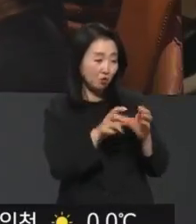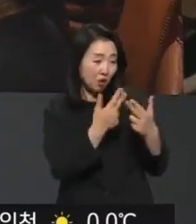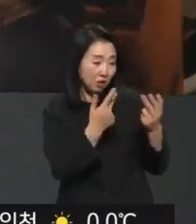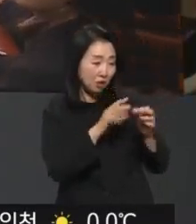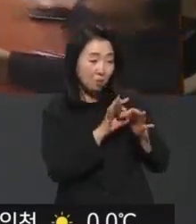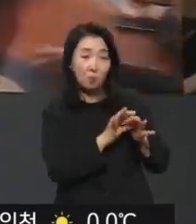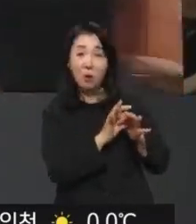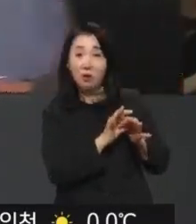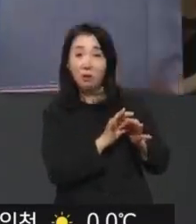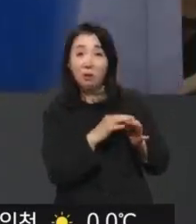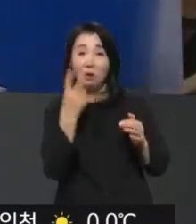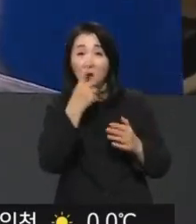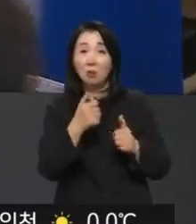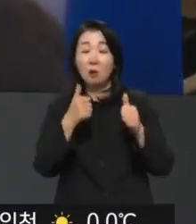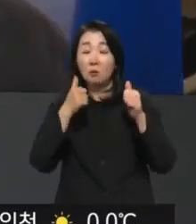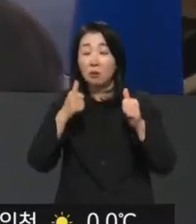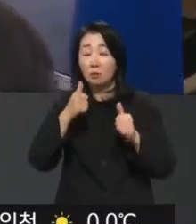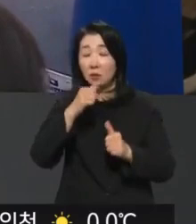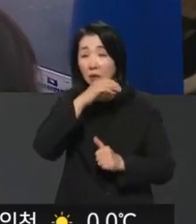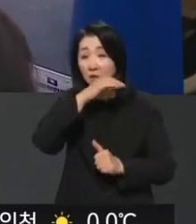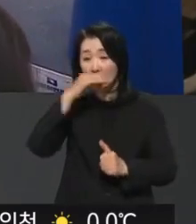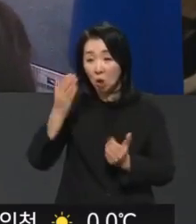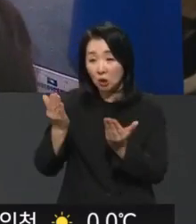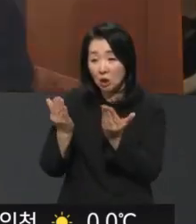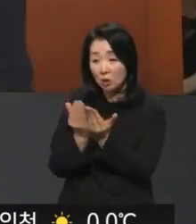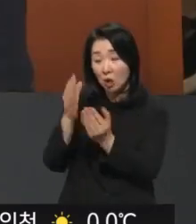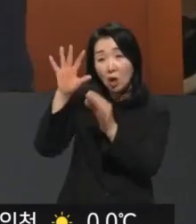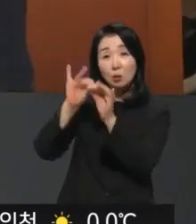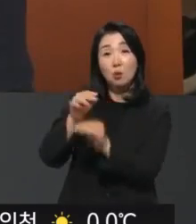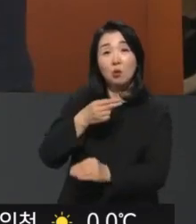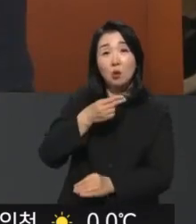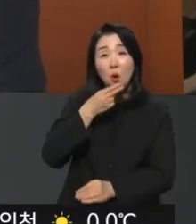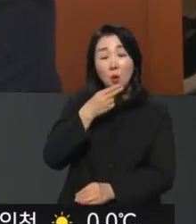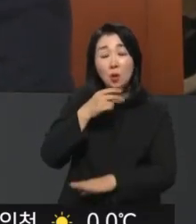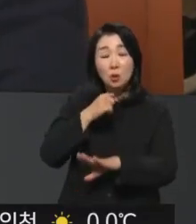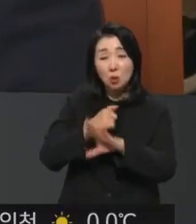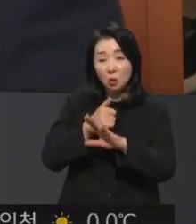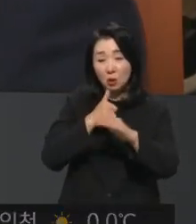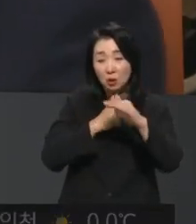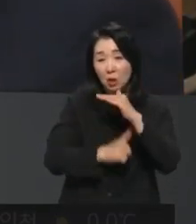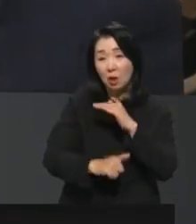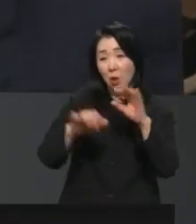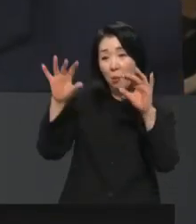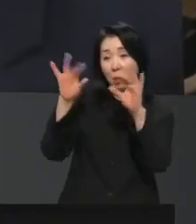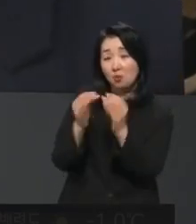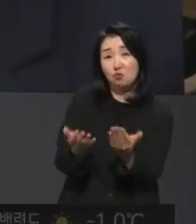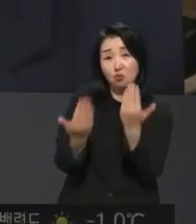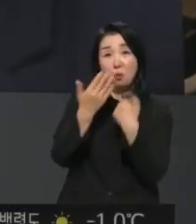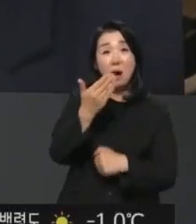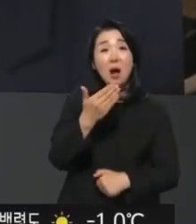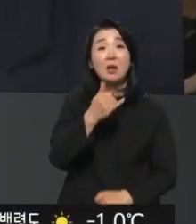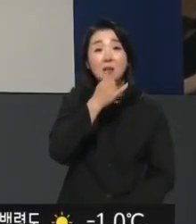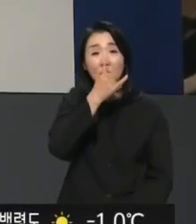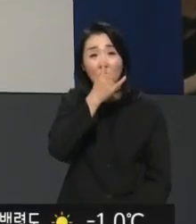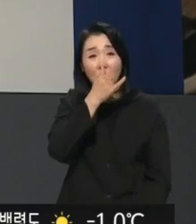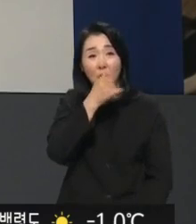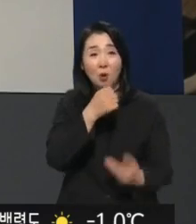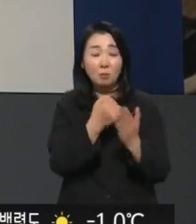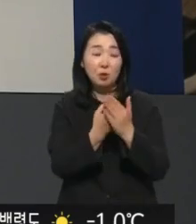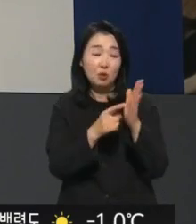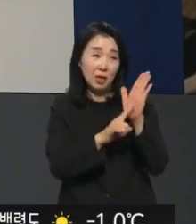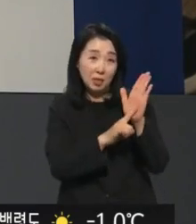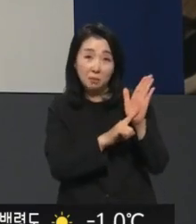수사의 정당성에 대해서 동의를 하지 않는 상태에서 당대표가 덜컥 구속되는 결과를 낳을 수가 있겠죠. 민주당